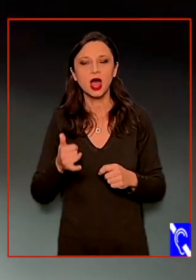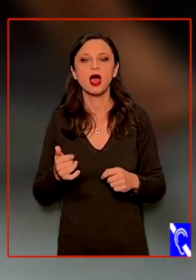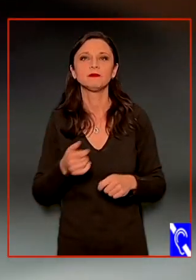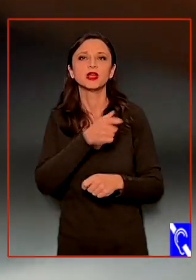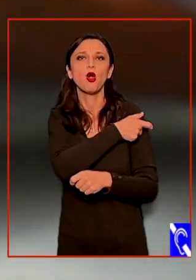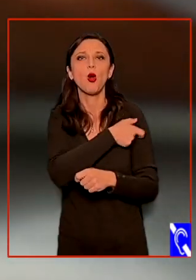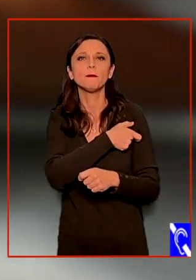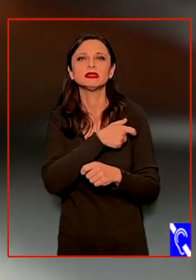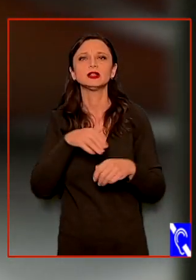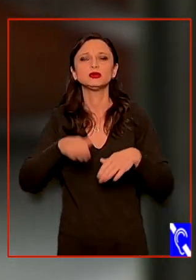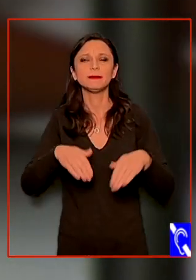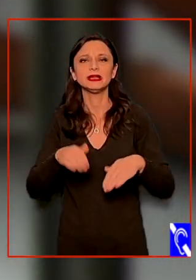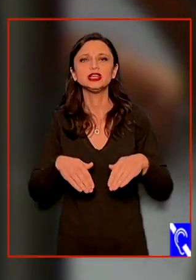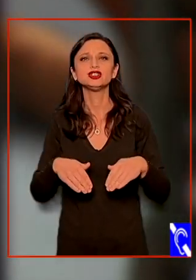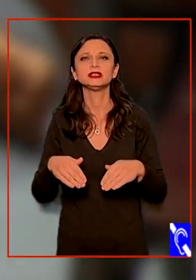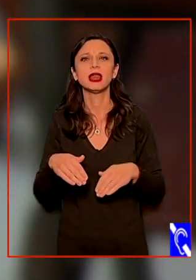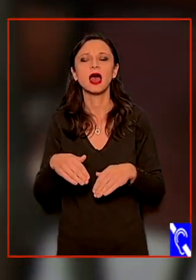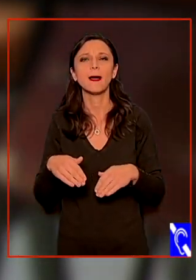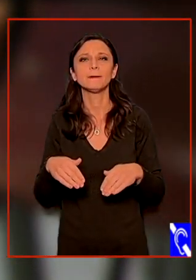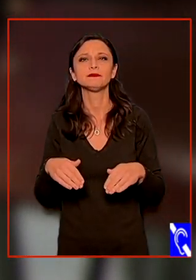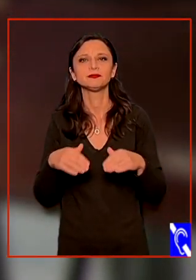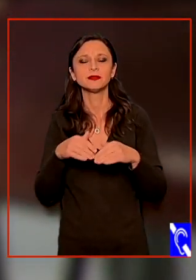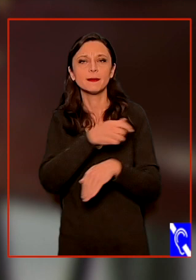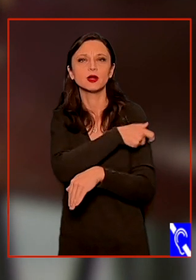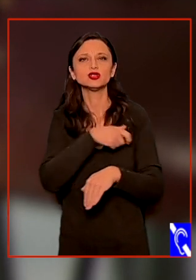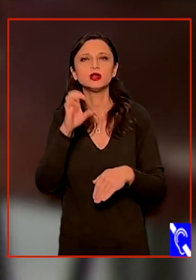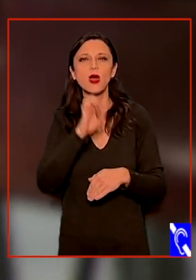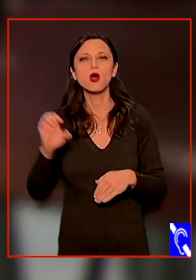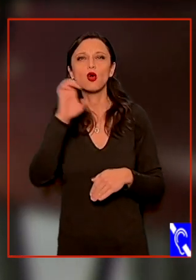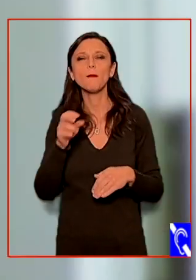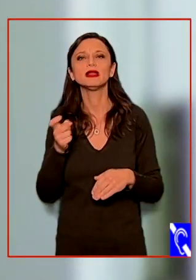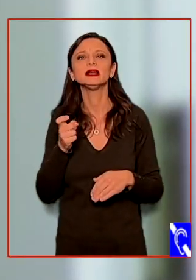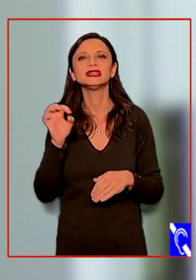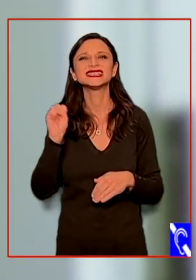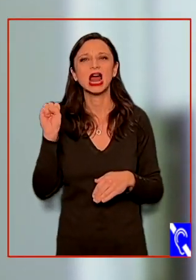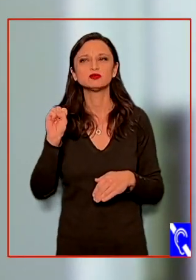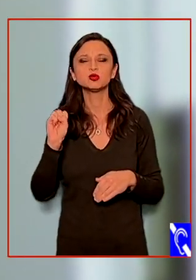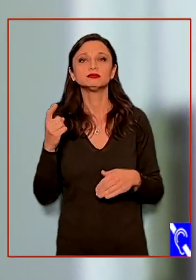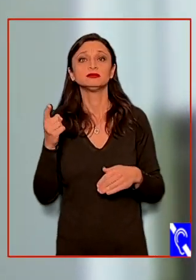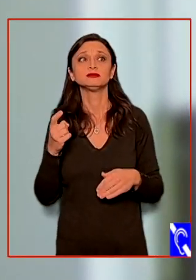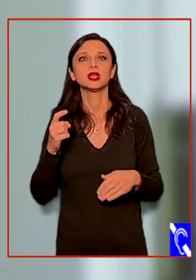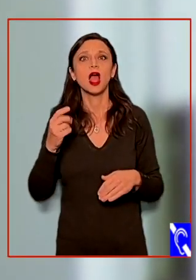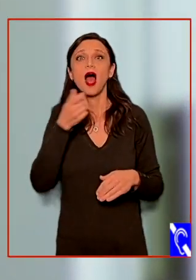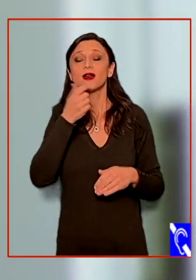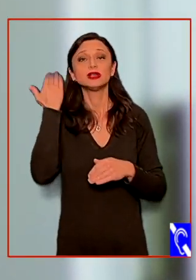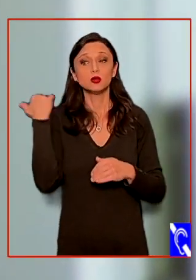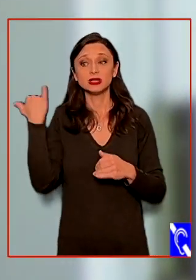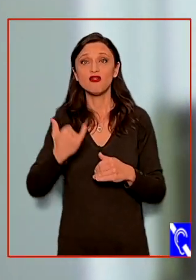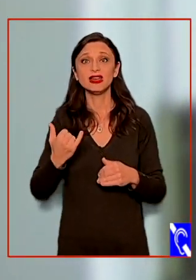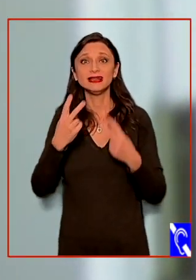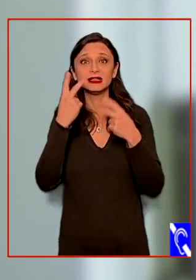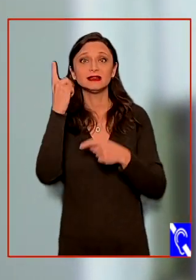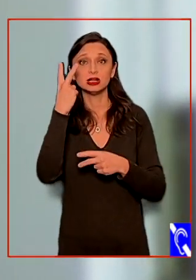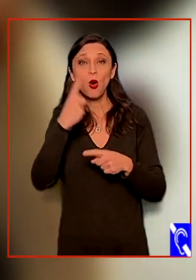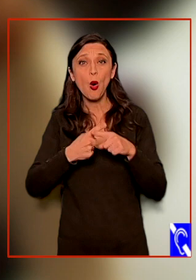de către Comitetul de Ministri al Consiliului Europei de la Strasburg, doar anul trecut știi că au venit de două ori în România la București